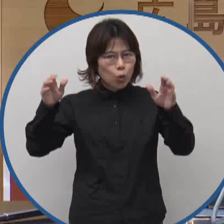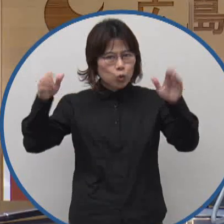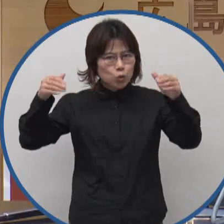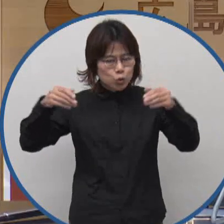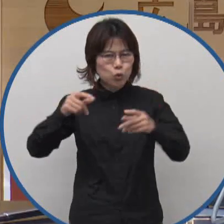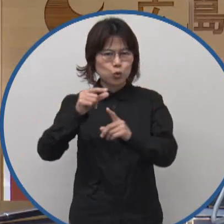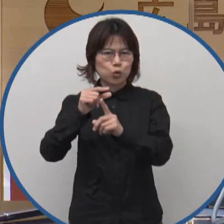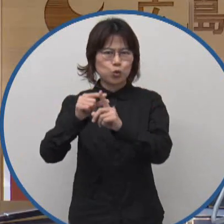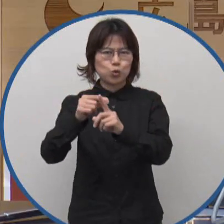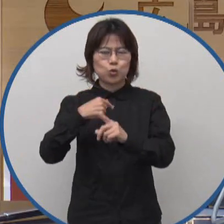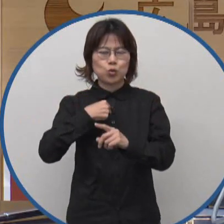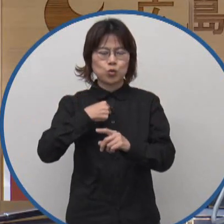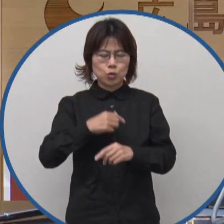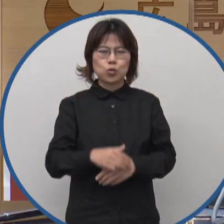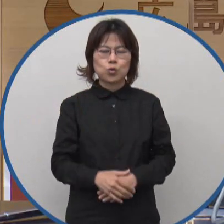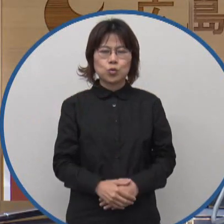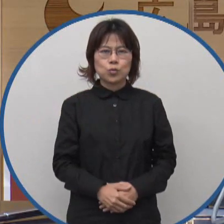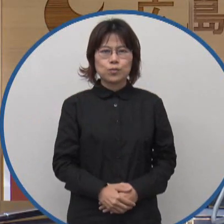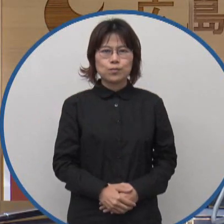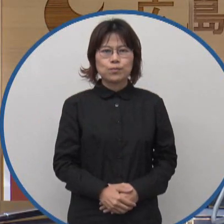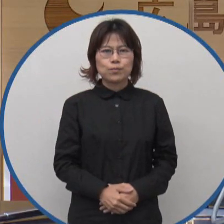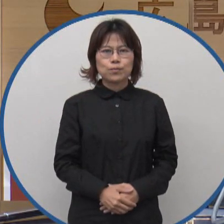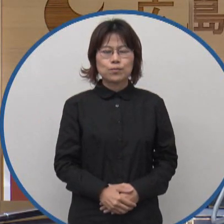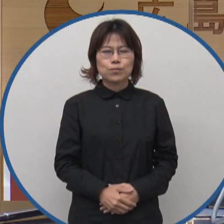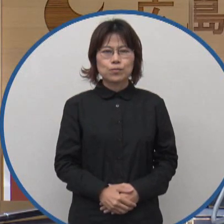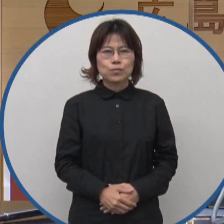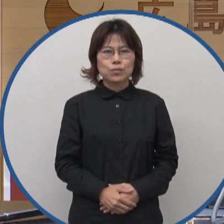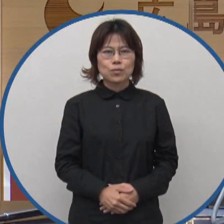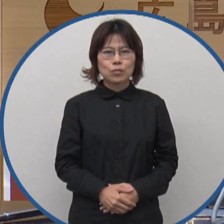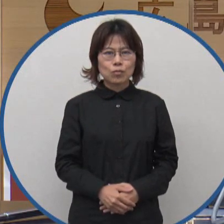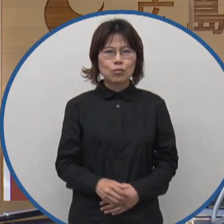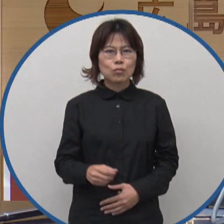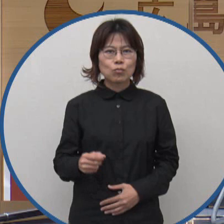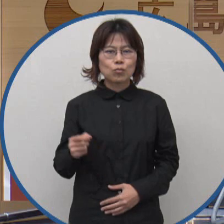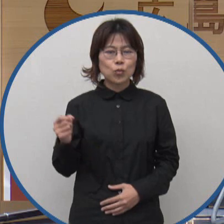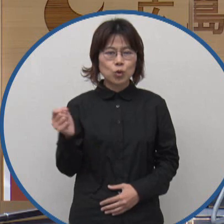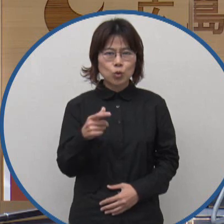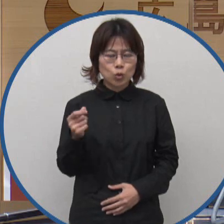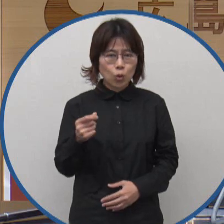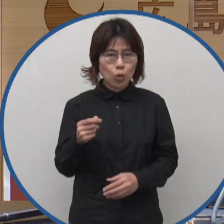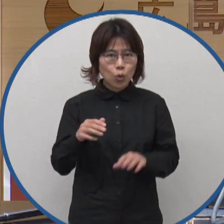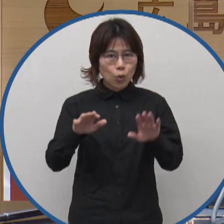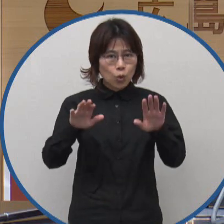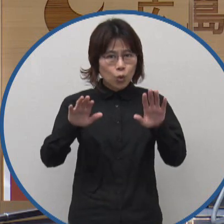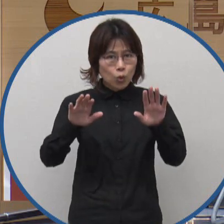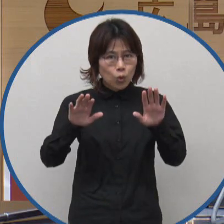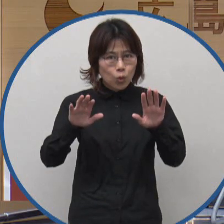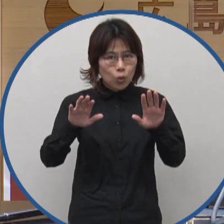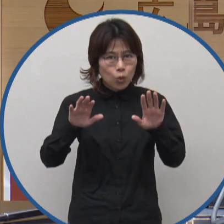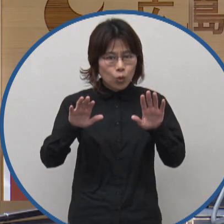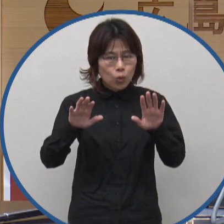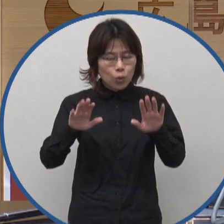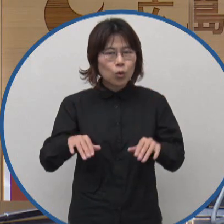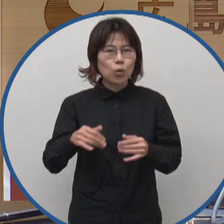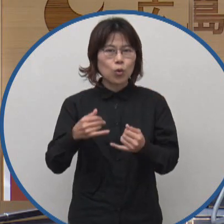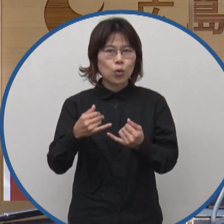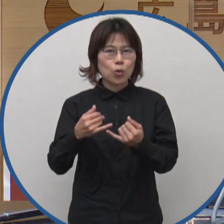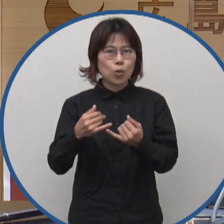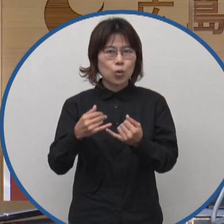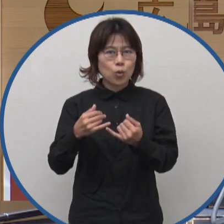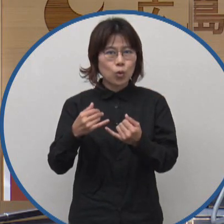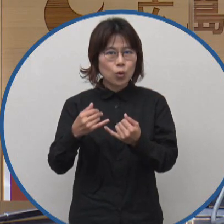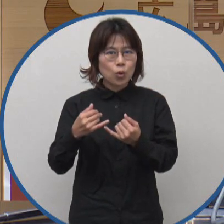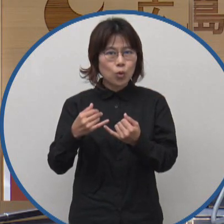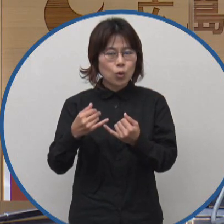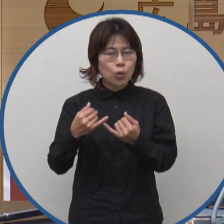て、で、まあ、急遽ですね、今日なり明日なりっていうような情